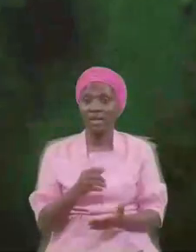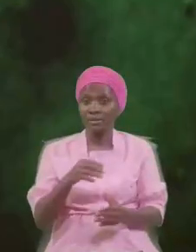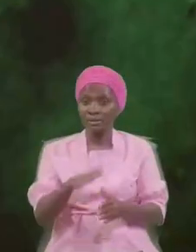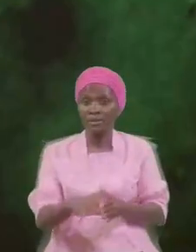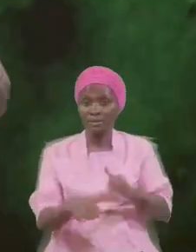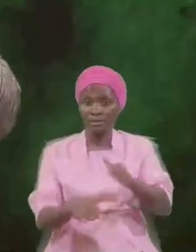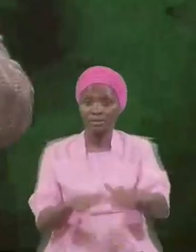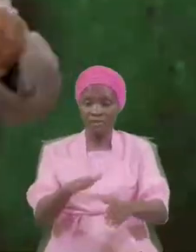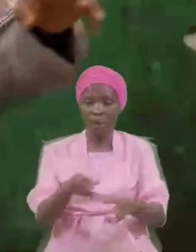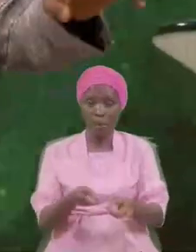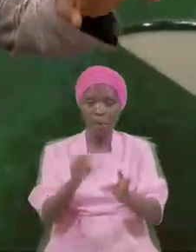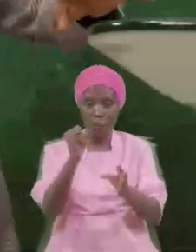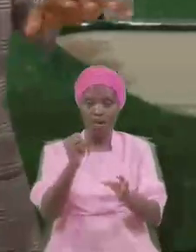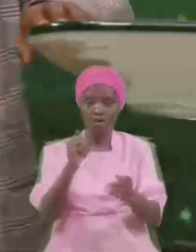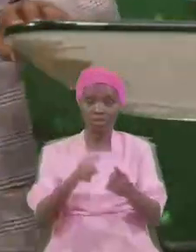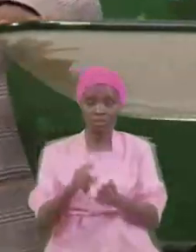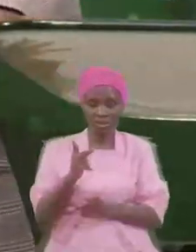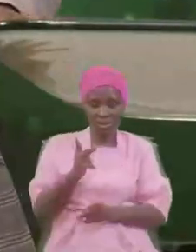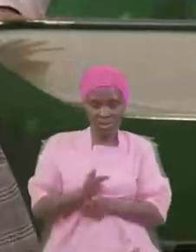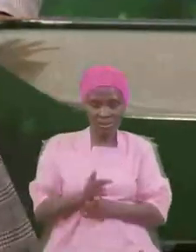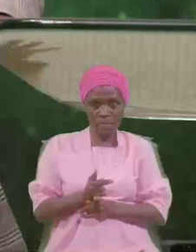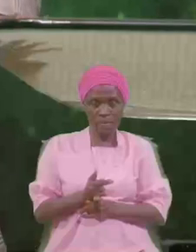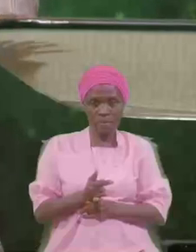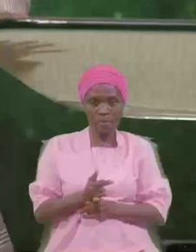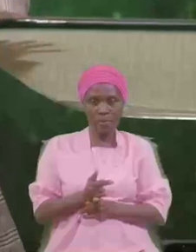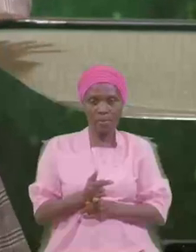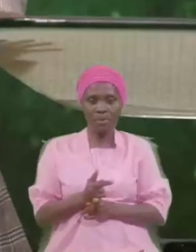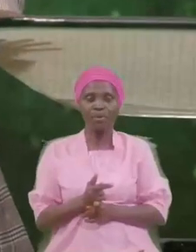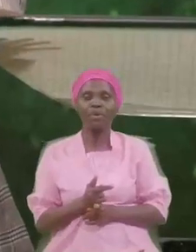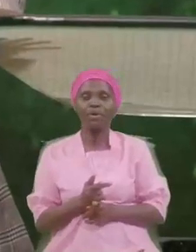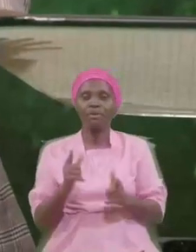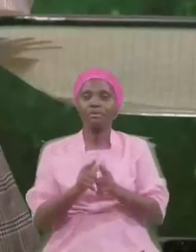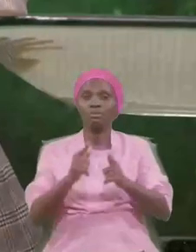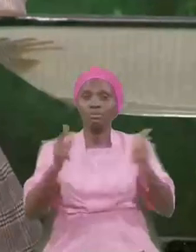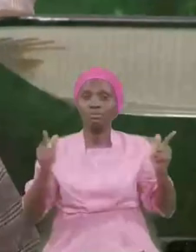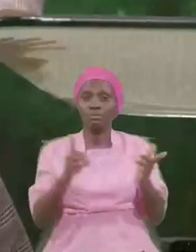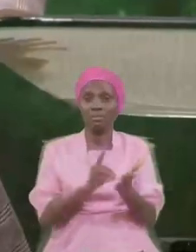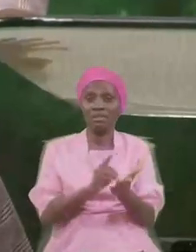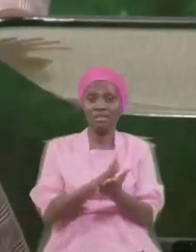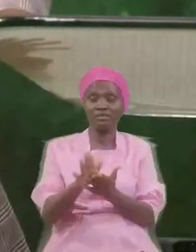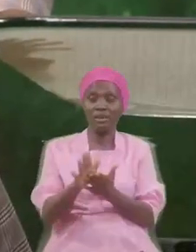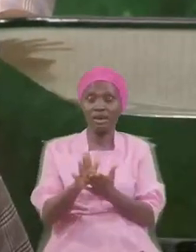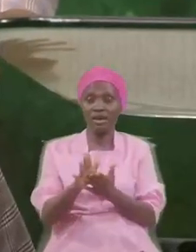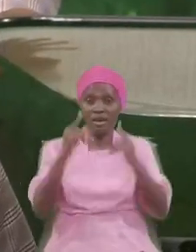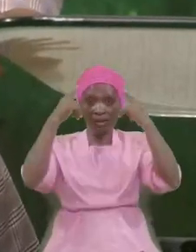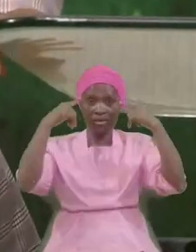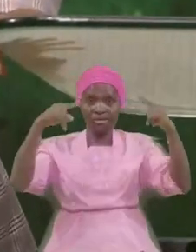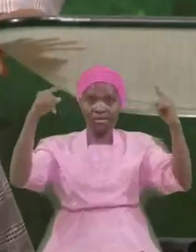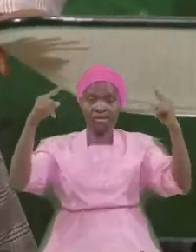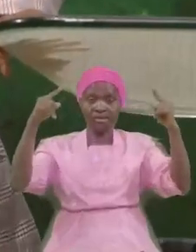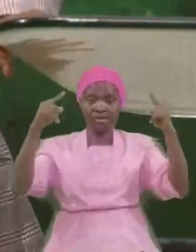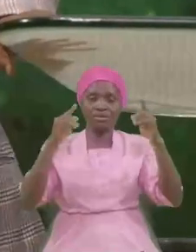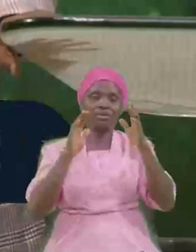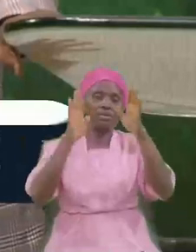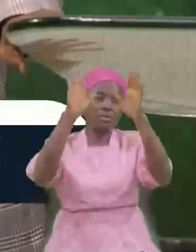Les moyens de retenir étape par étape une super percée de prodiges. Acte